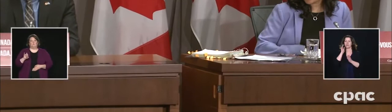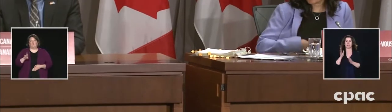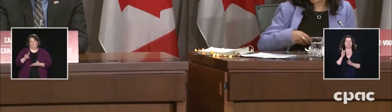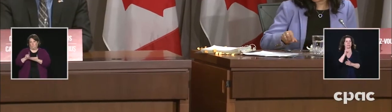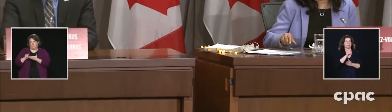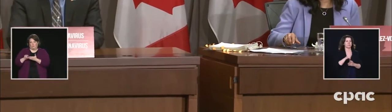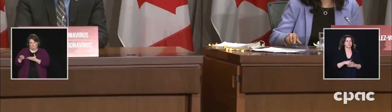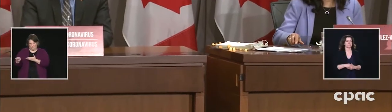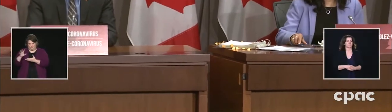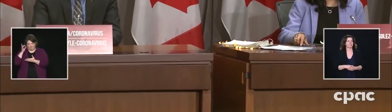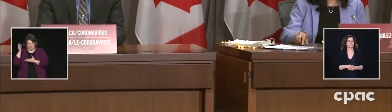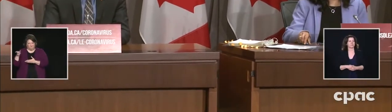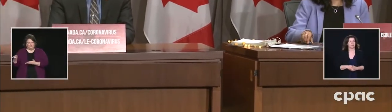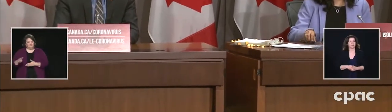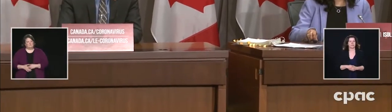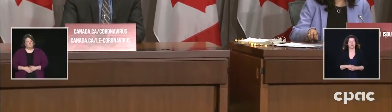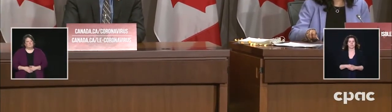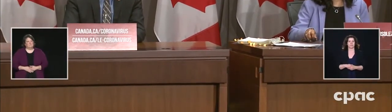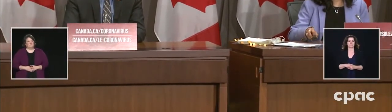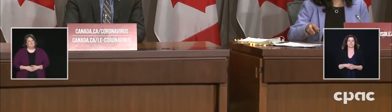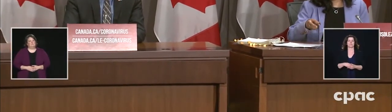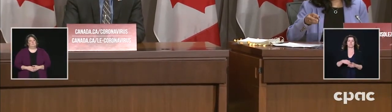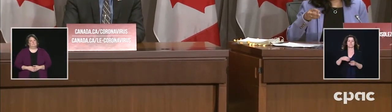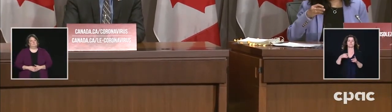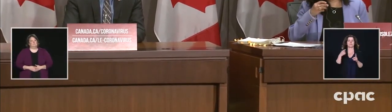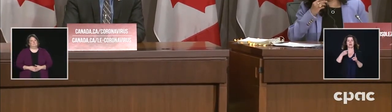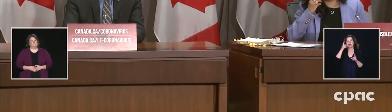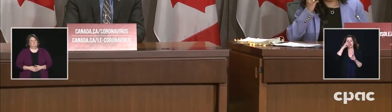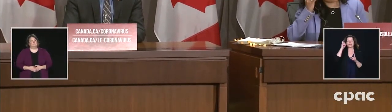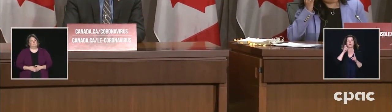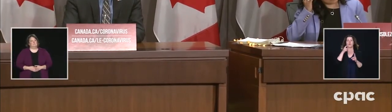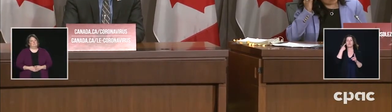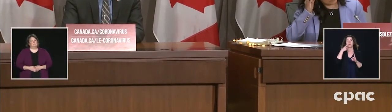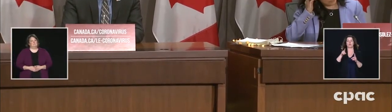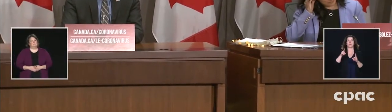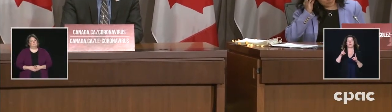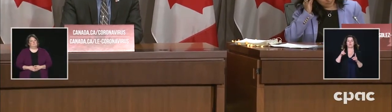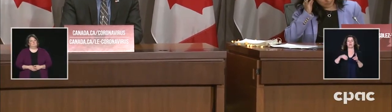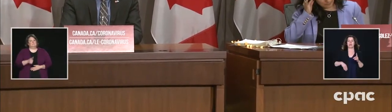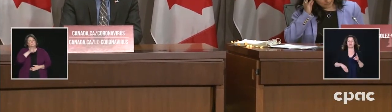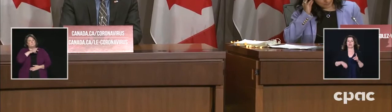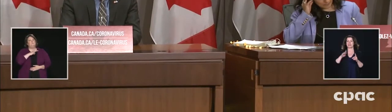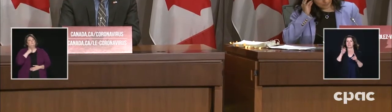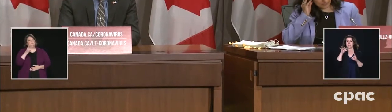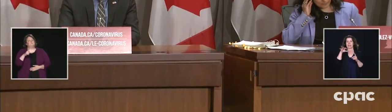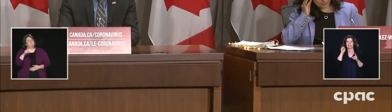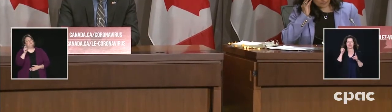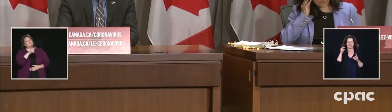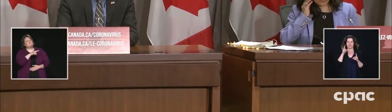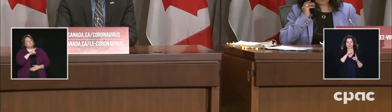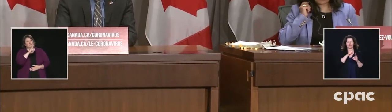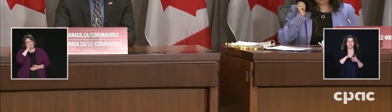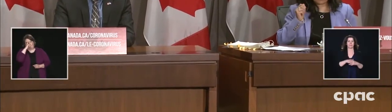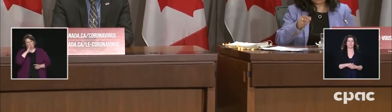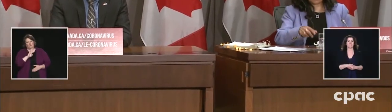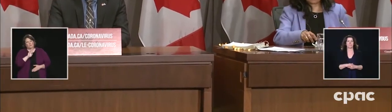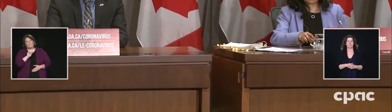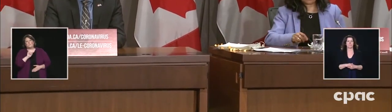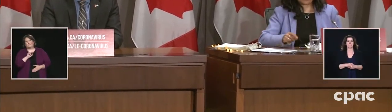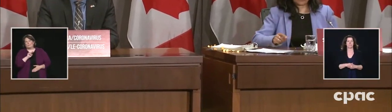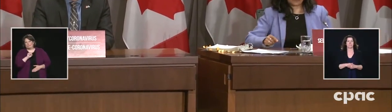bonjour. Mr. Baines, cette question est pour vous. Vous avez annoncé la composition de votre conseil sur la